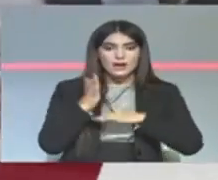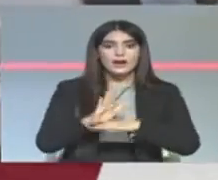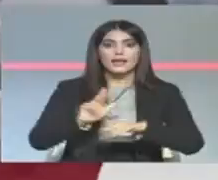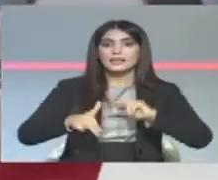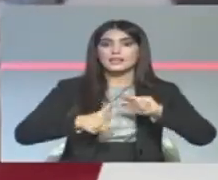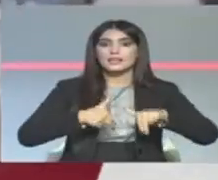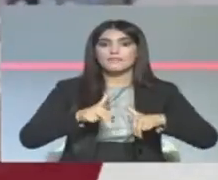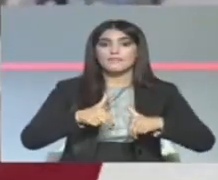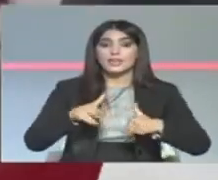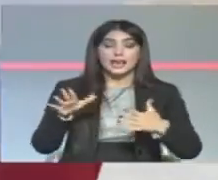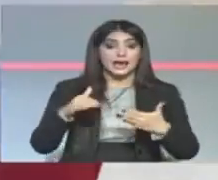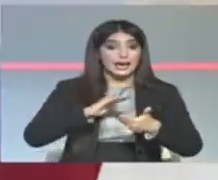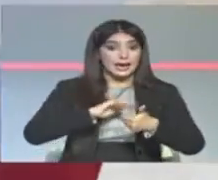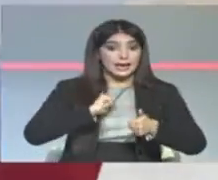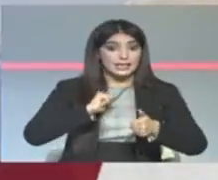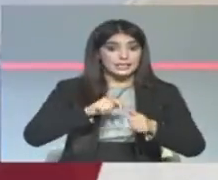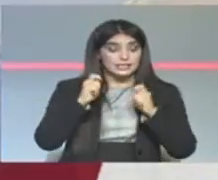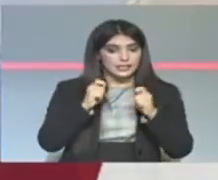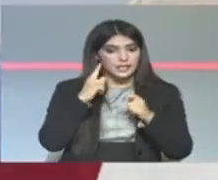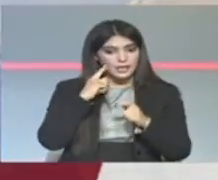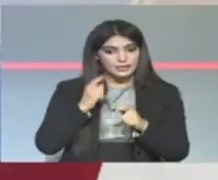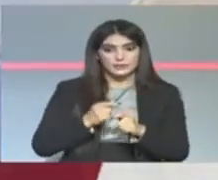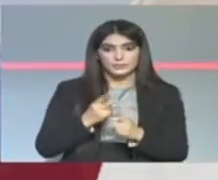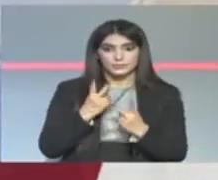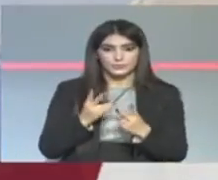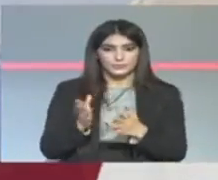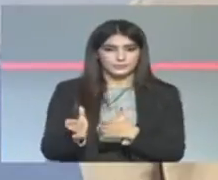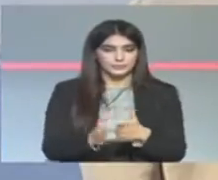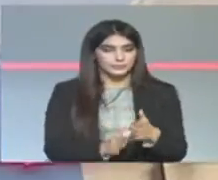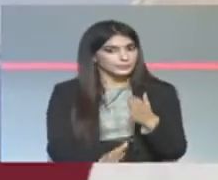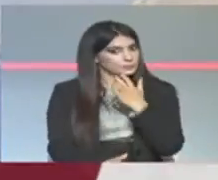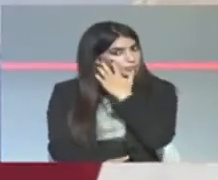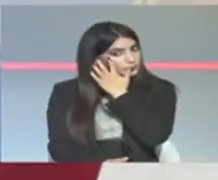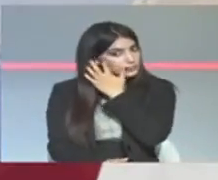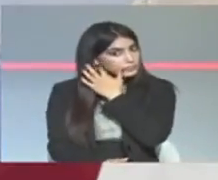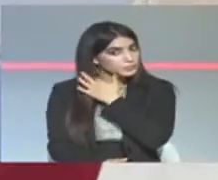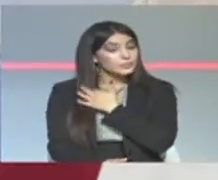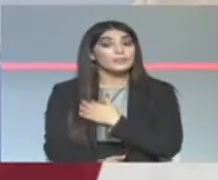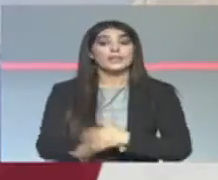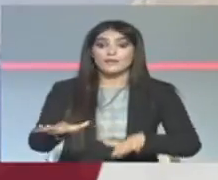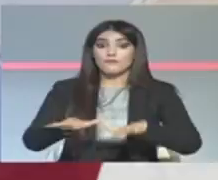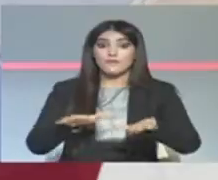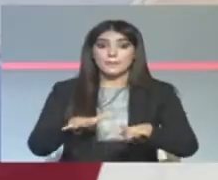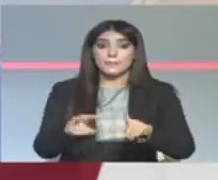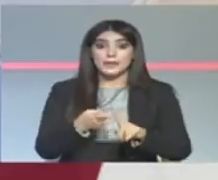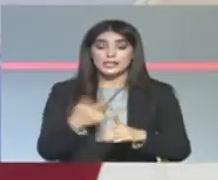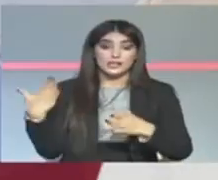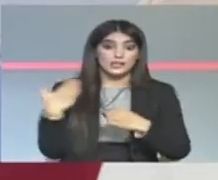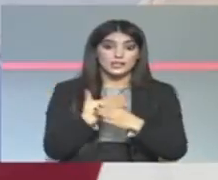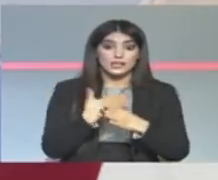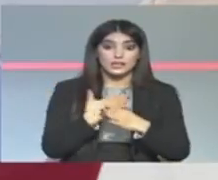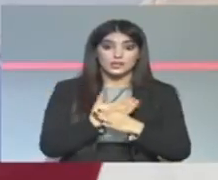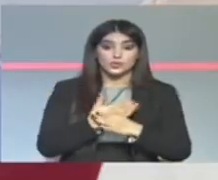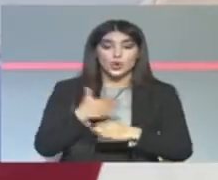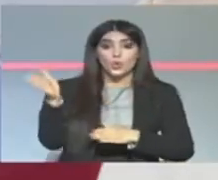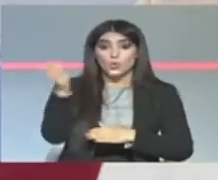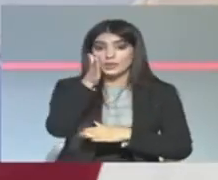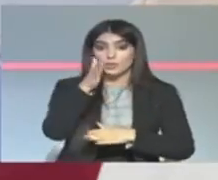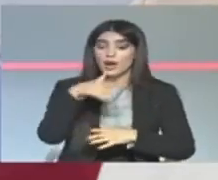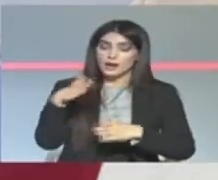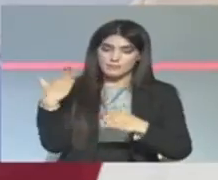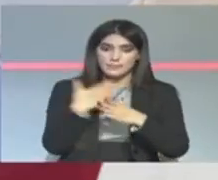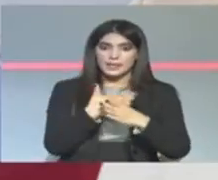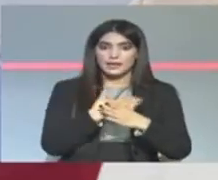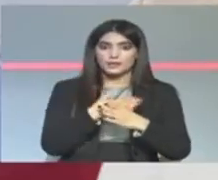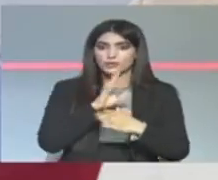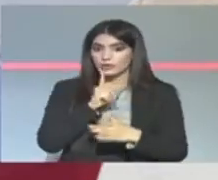سياسيين مرتقب هناك اه استراتيجي لعديد المتدخلين الاقليميين والدول العظمى من